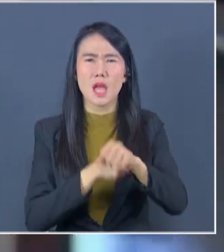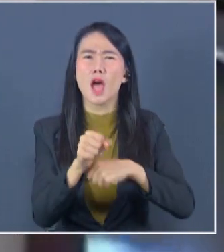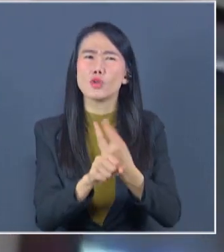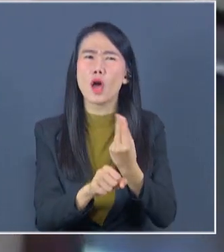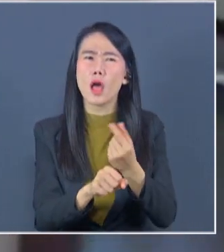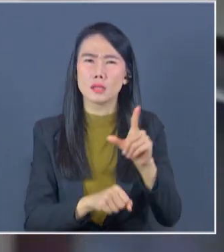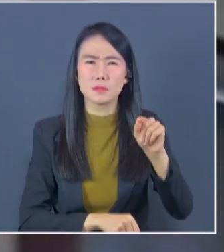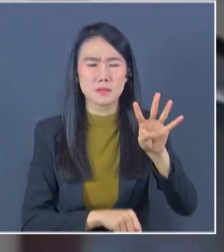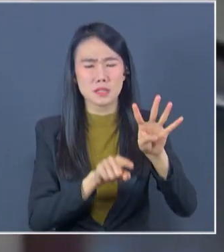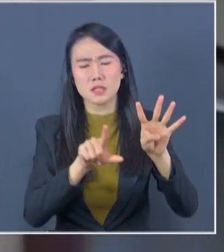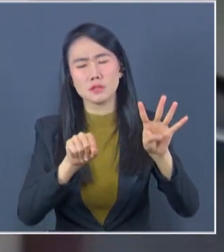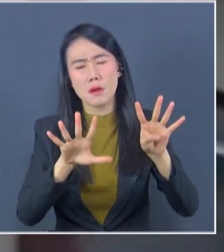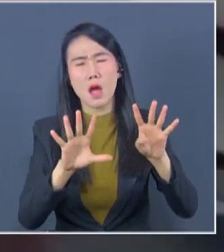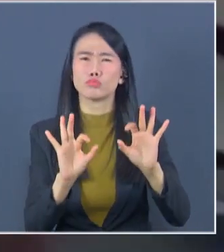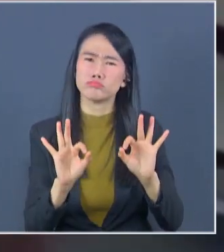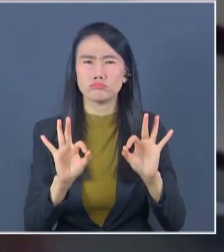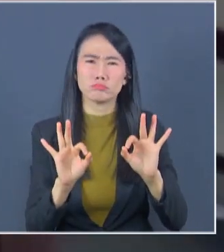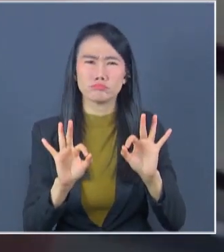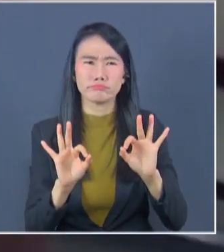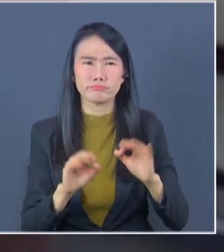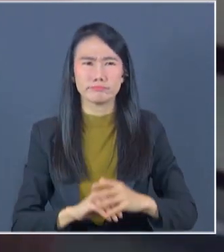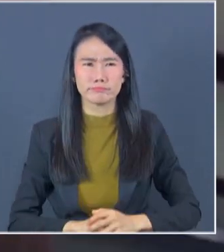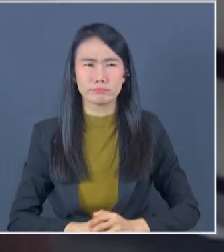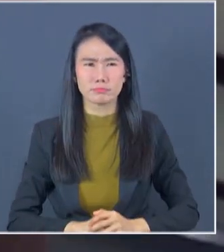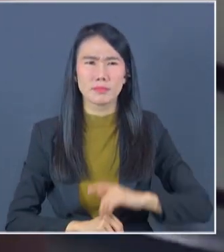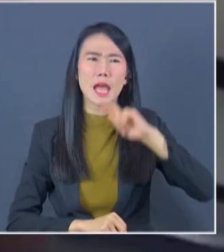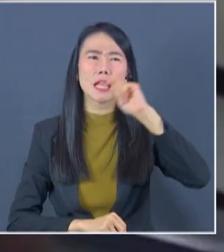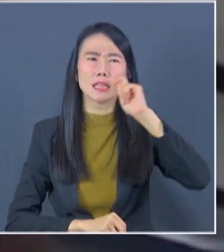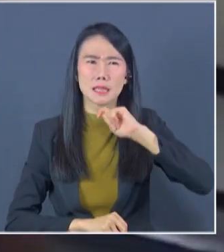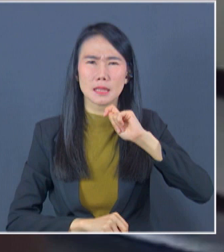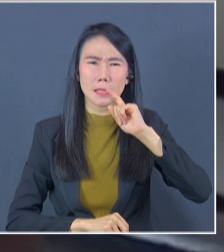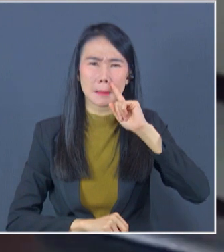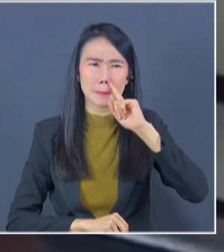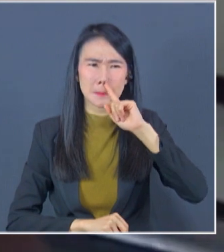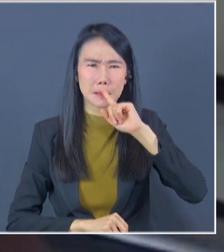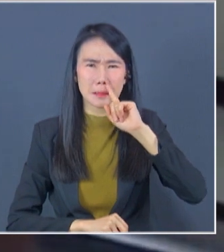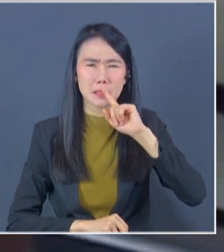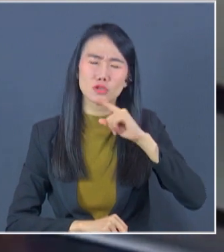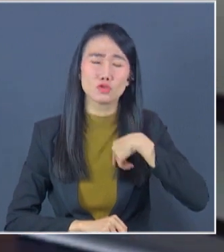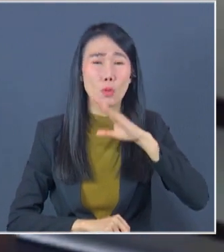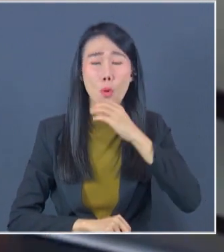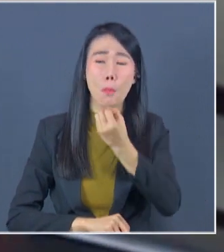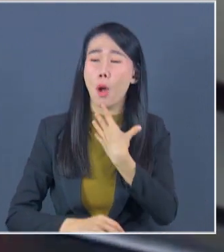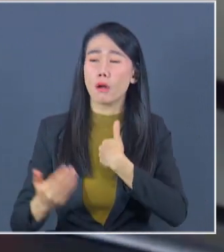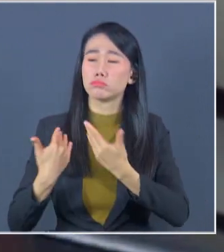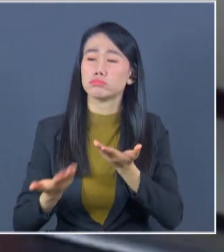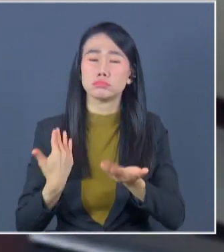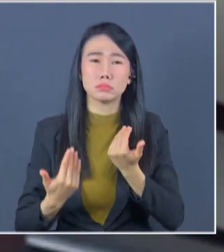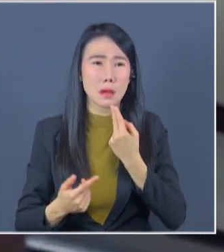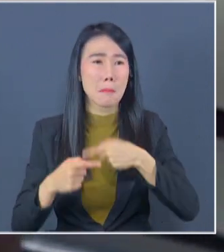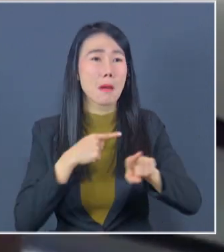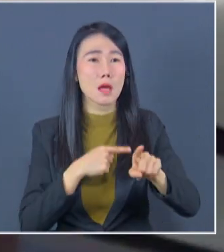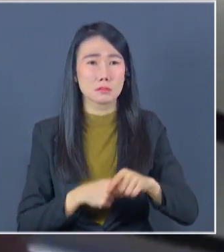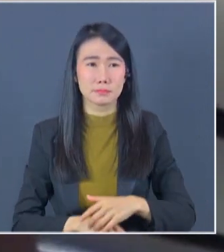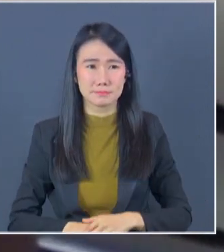ยุ่ง24 25 เ ออไอ้เธอแม่แล้วก็ไปตามเขาอ่ะเขาก็ใช้อะไรเขาก็อยากจะไปอยากอะไร